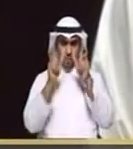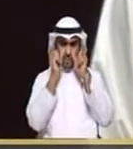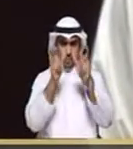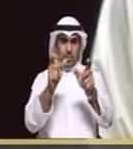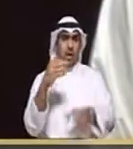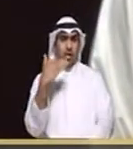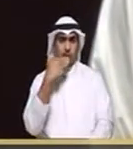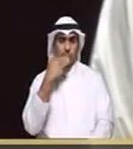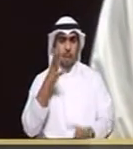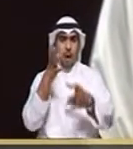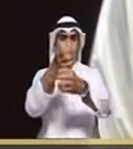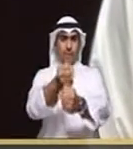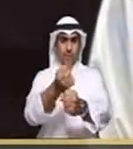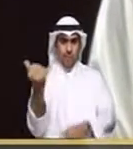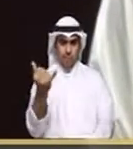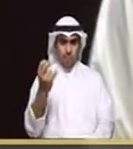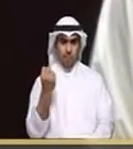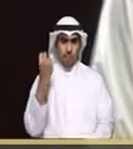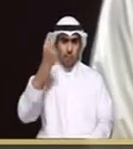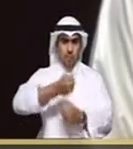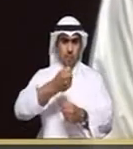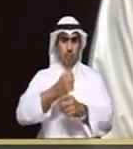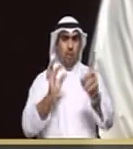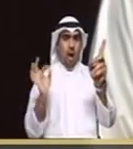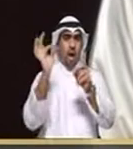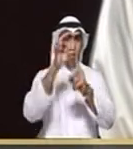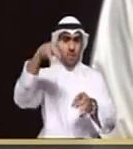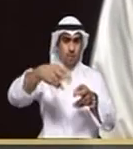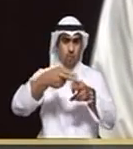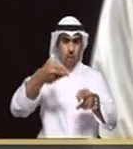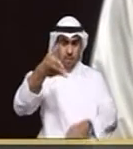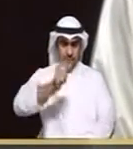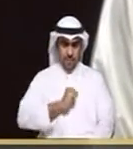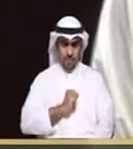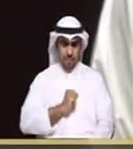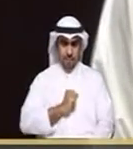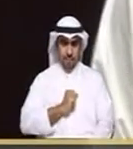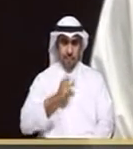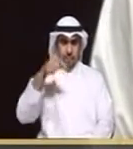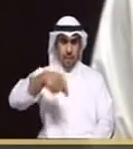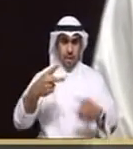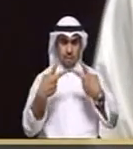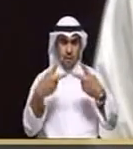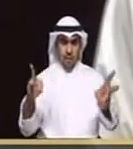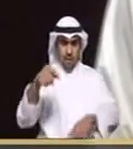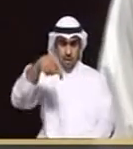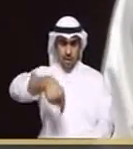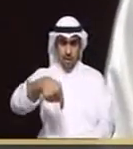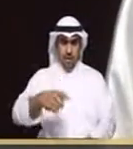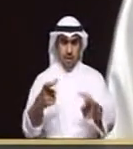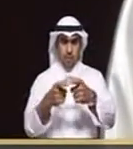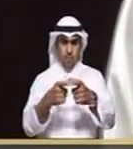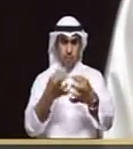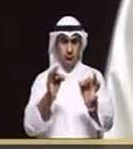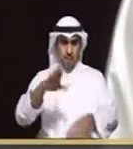الشباب أصحاب المشاريع الهادفة. ومن هنا من هذا الصرح الحضاري